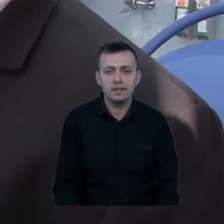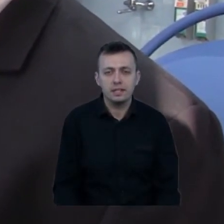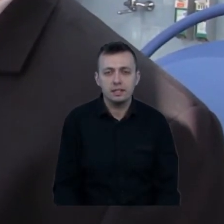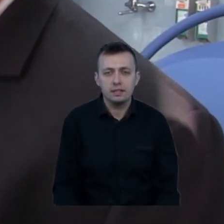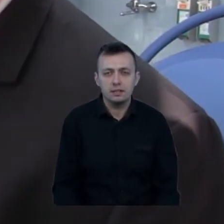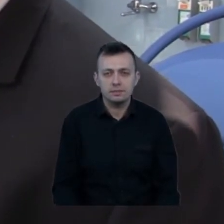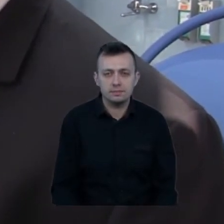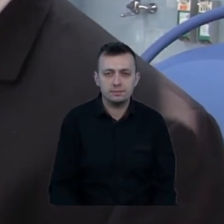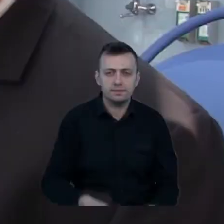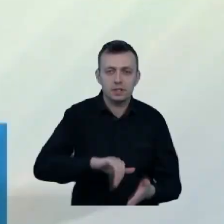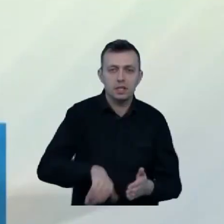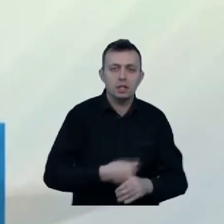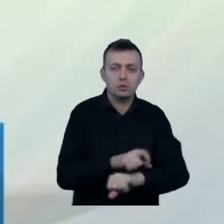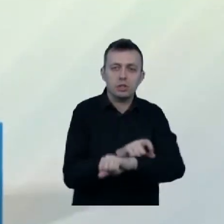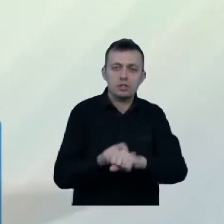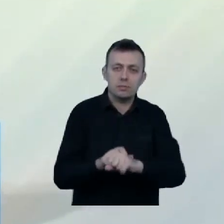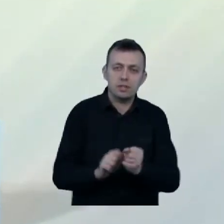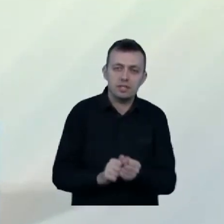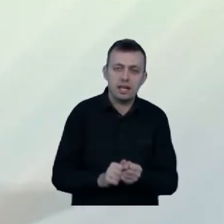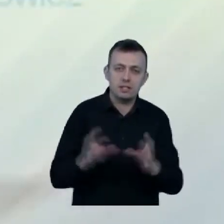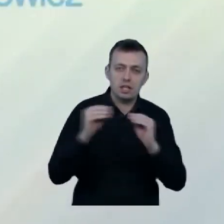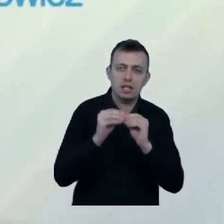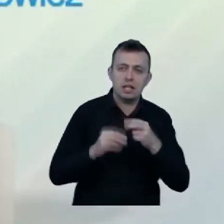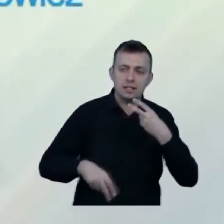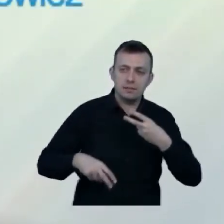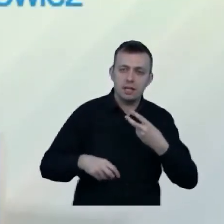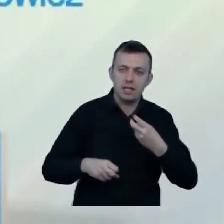to się odbywa. Także serdecznie dziękuję.